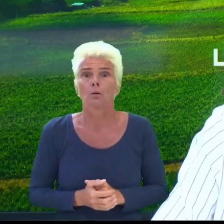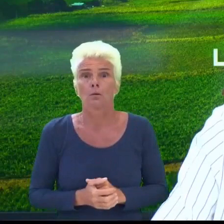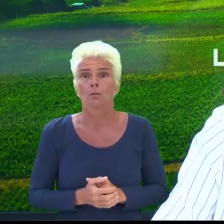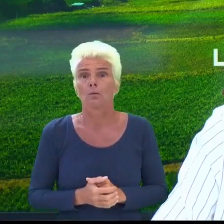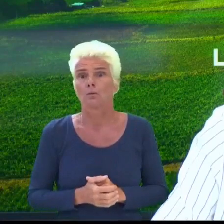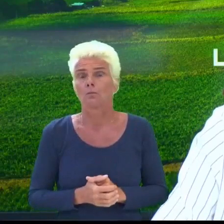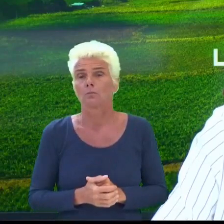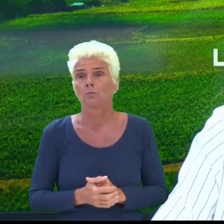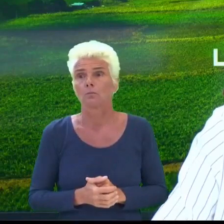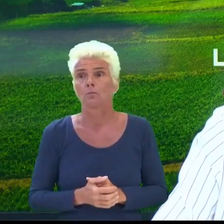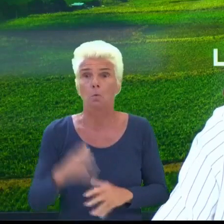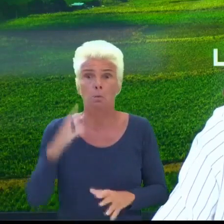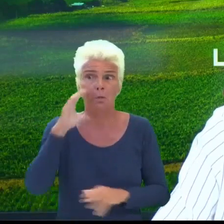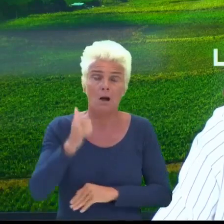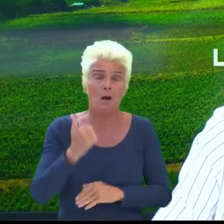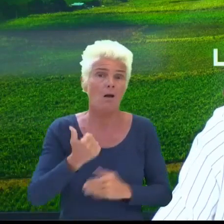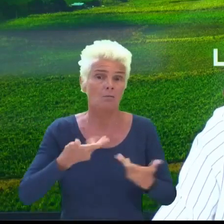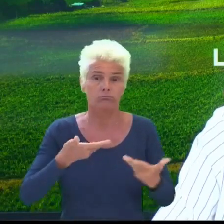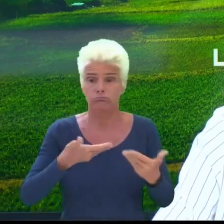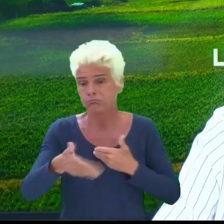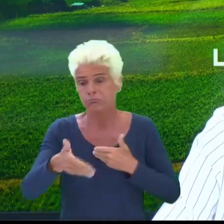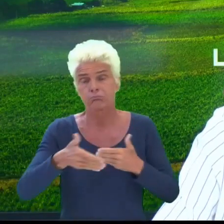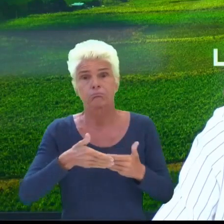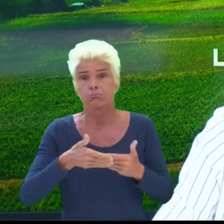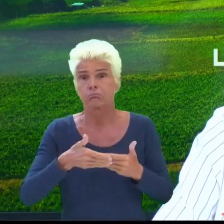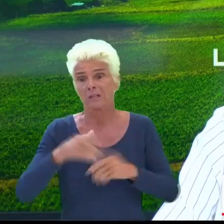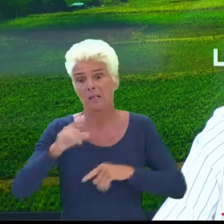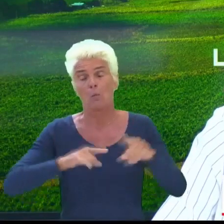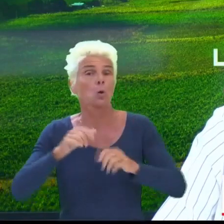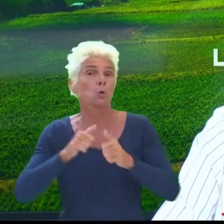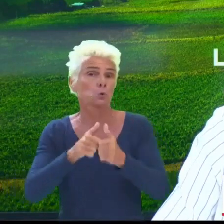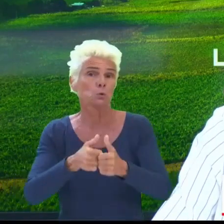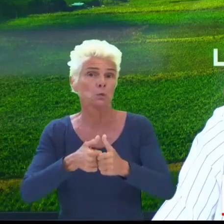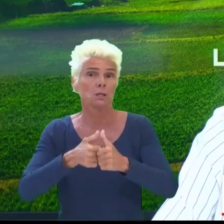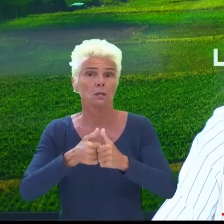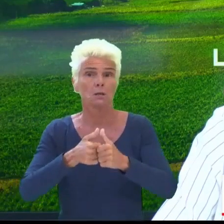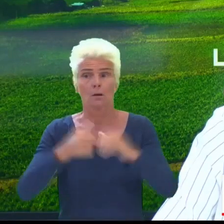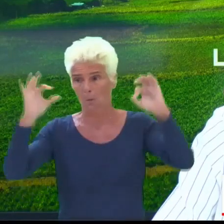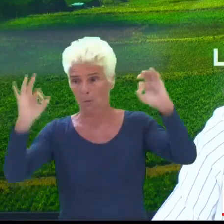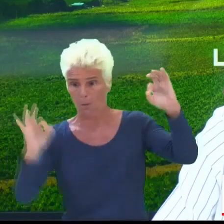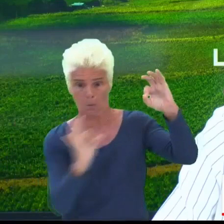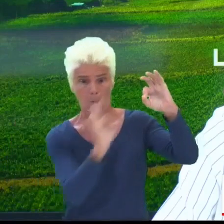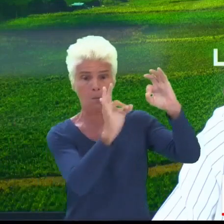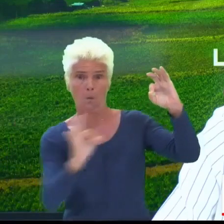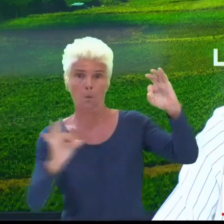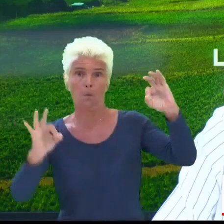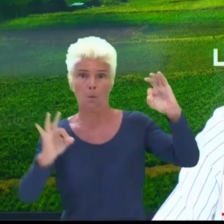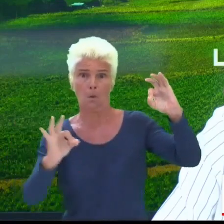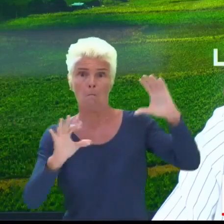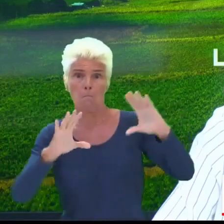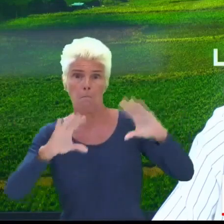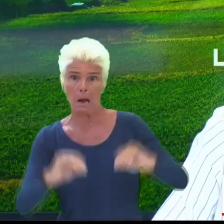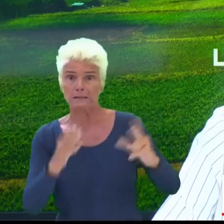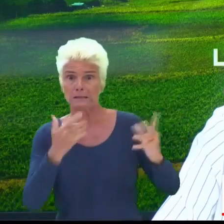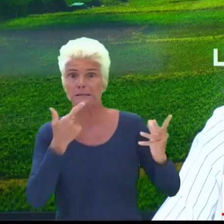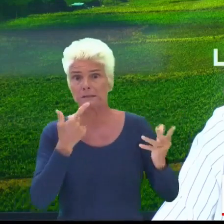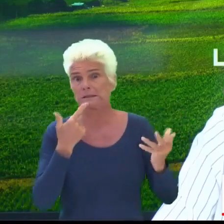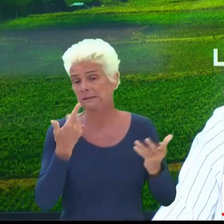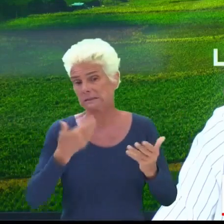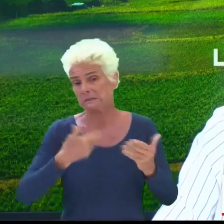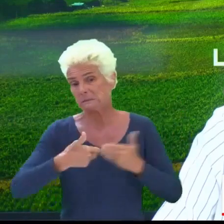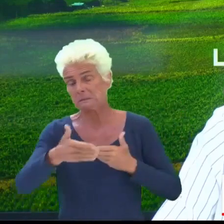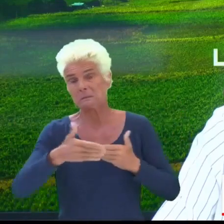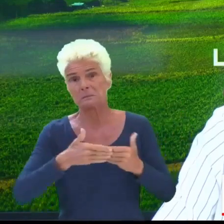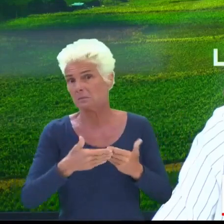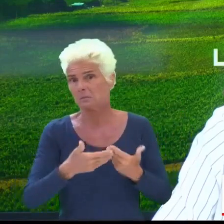directement liés à à la position du centre au moment il sera au plus proche de la Guadeloupe donc c'est des choses qui peuvent